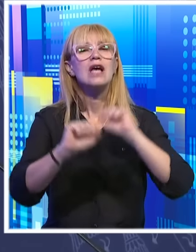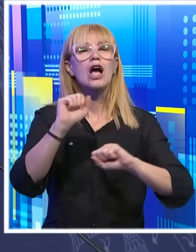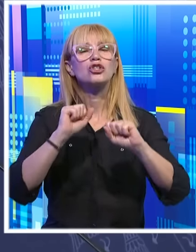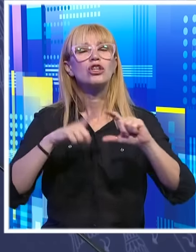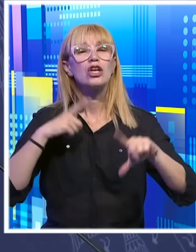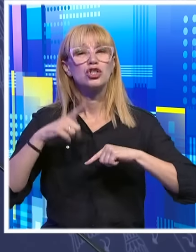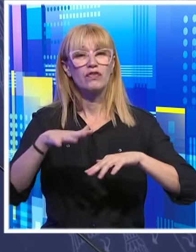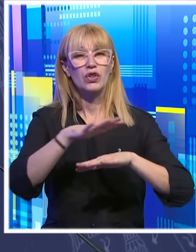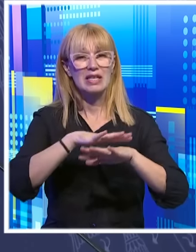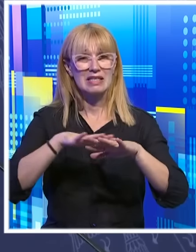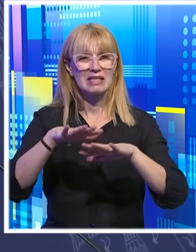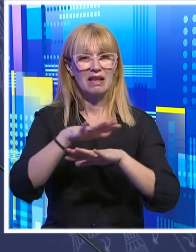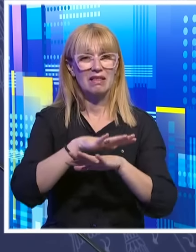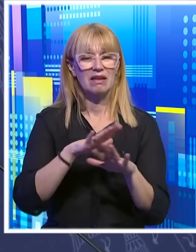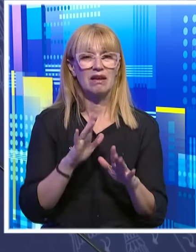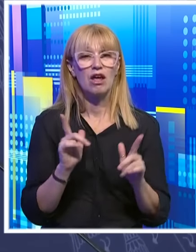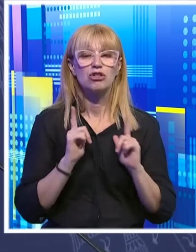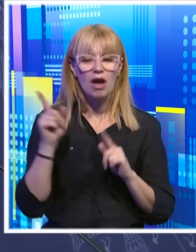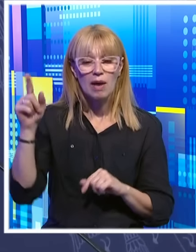I dok nam Nemci ne budu garantovali